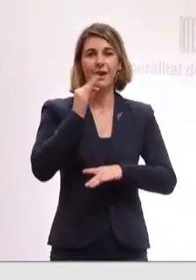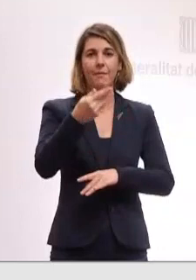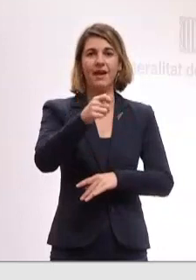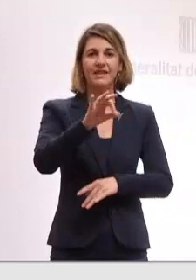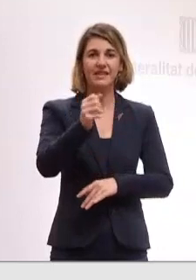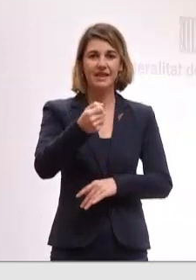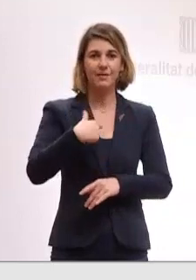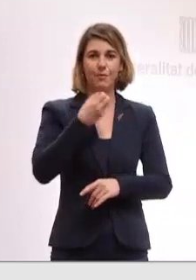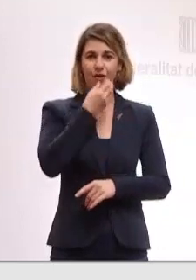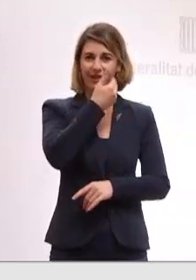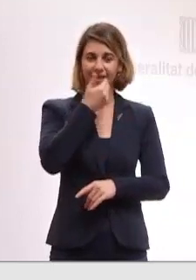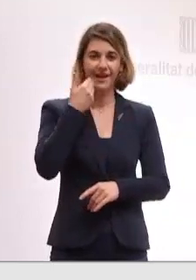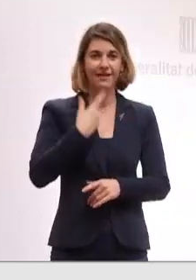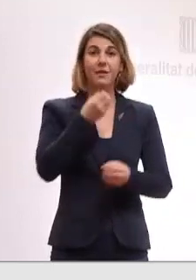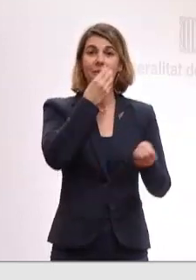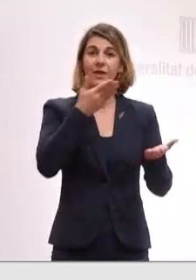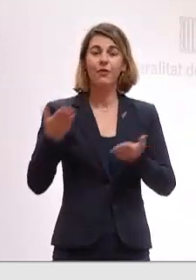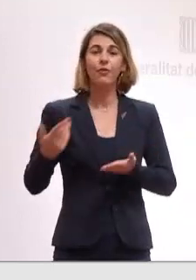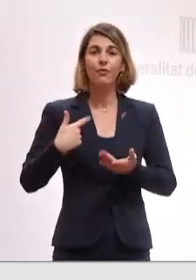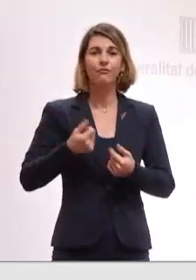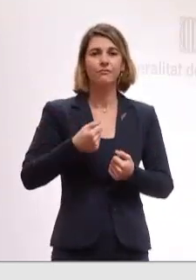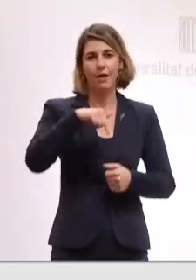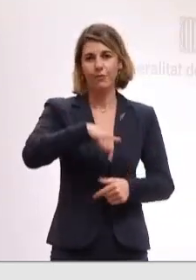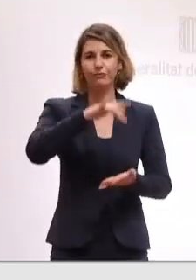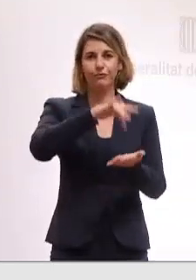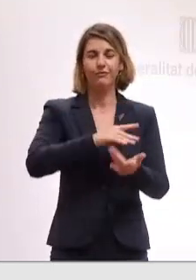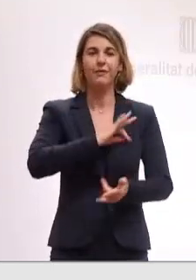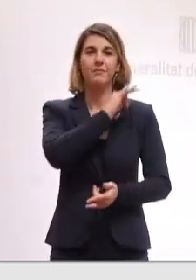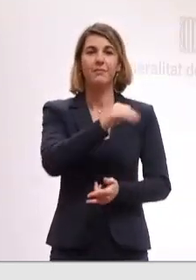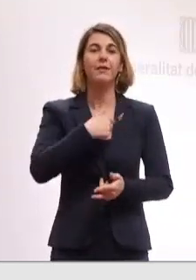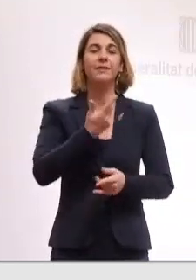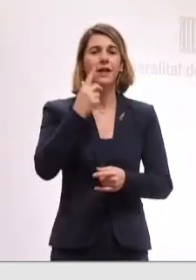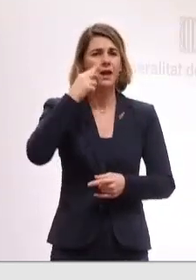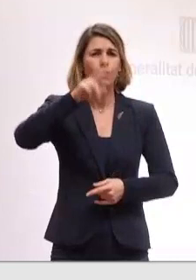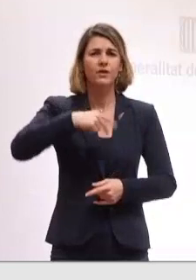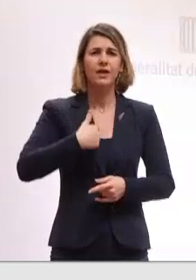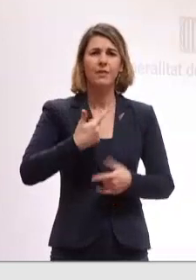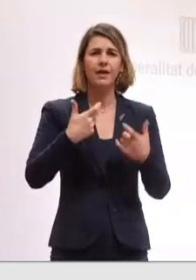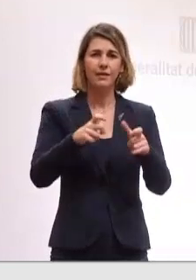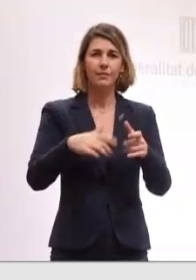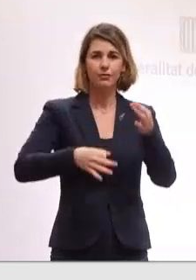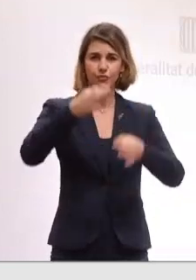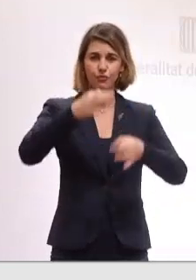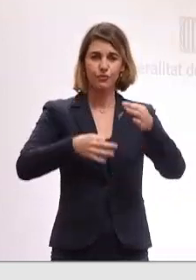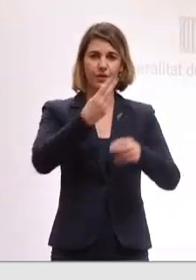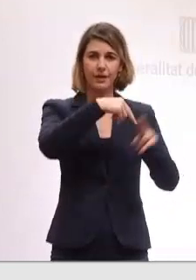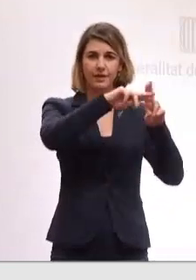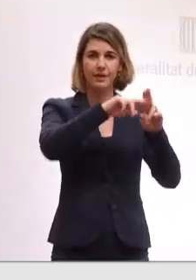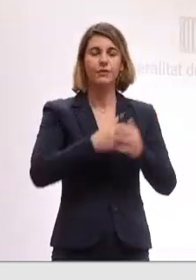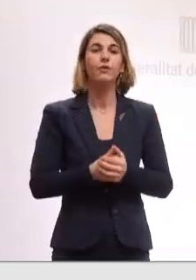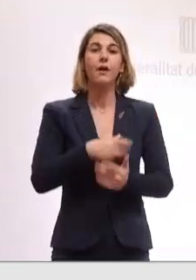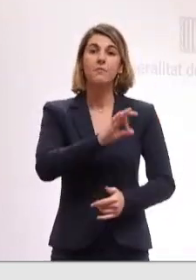tarda. Benvinguts al lliurament dels reconeixements de la Generalitat de Catalunya en l'àmbit de justícia, el